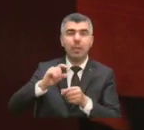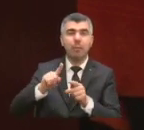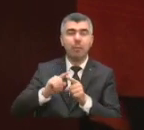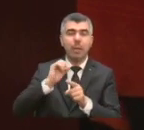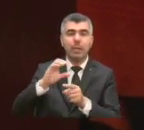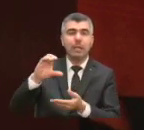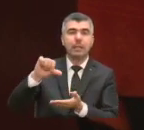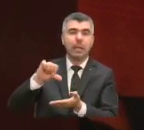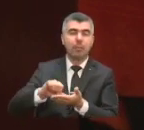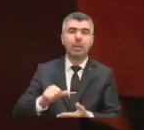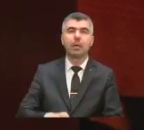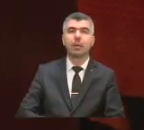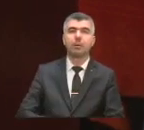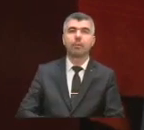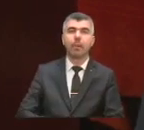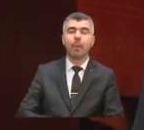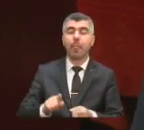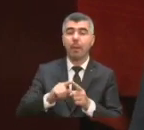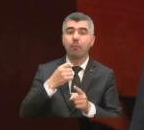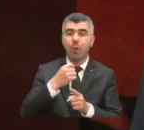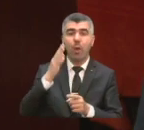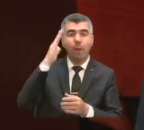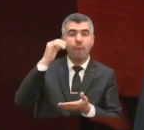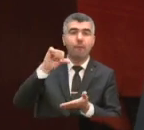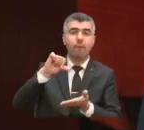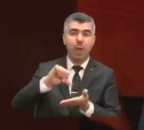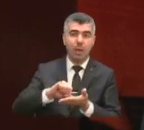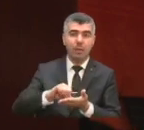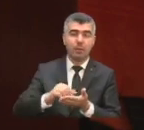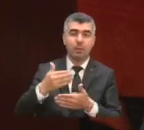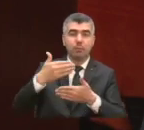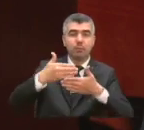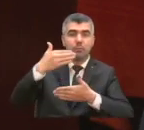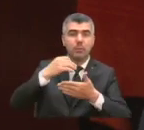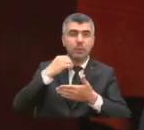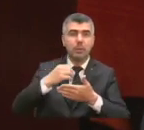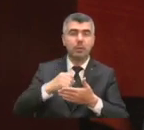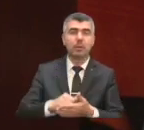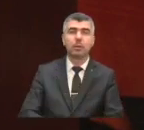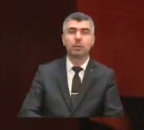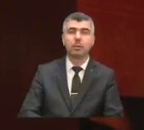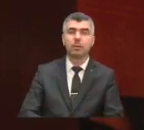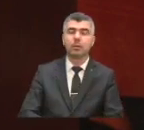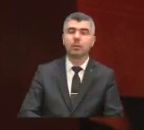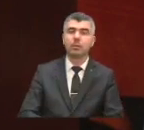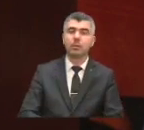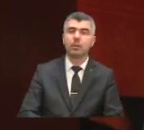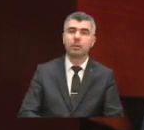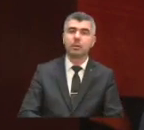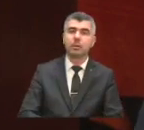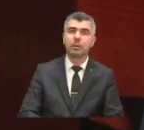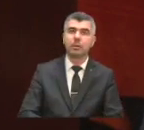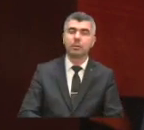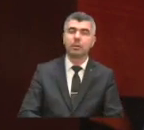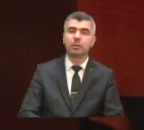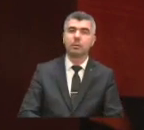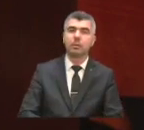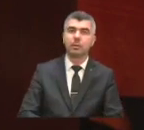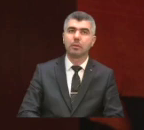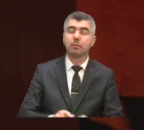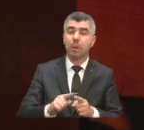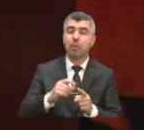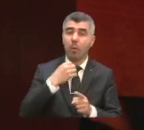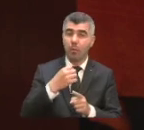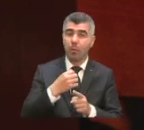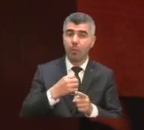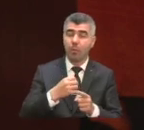نصابها. للحديث عن مدينة فاس وتجهيزاتها الرياضية، لا هو تكلم على مركب محمد الخامس، أنا أنصت بإمعان.